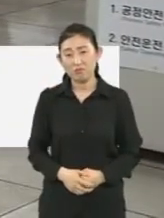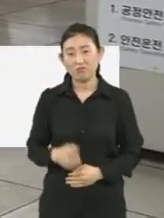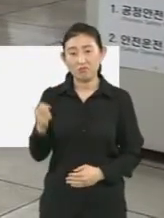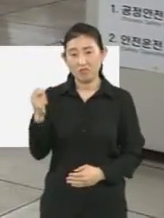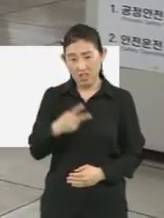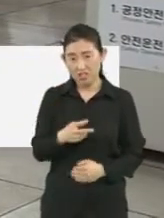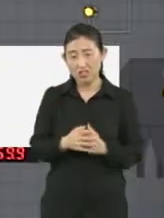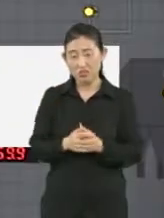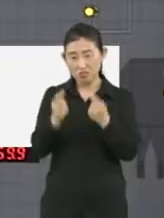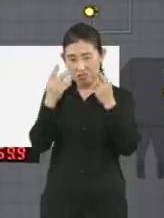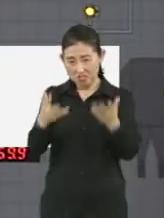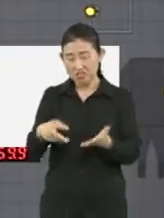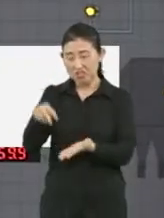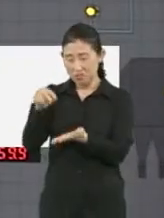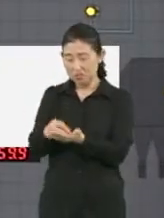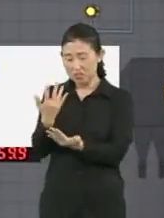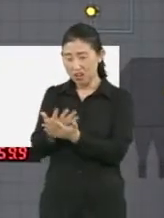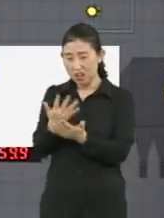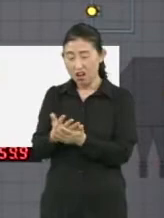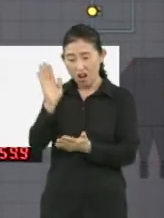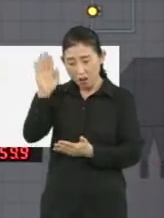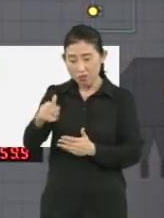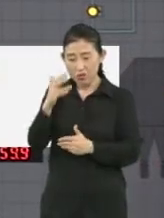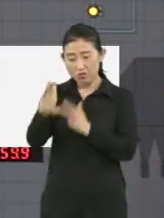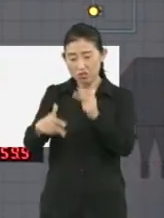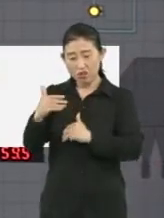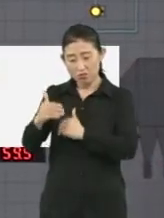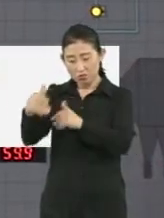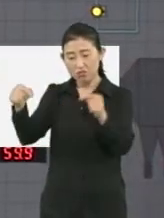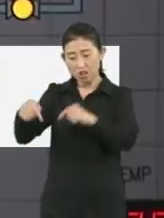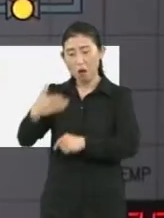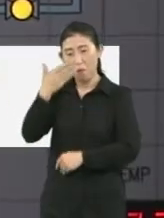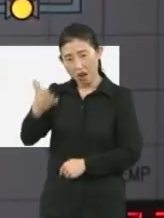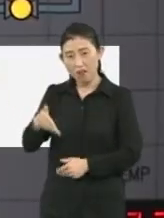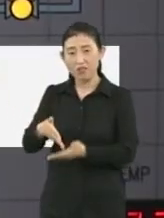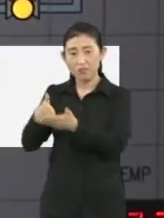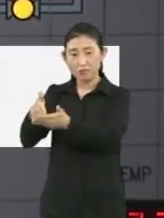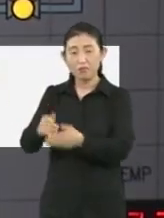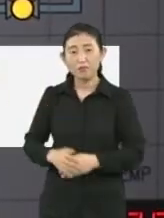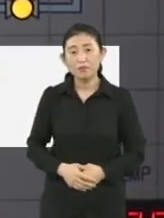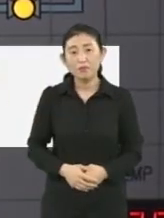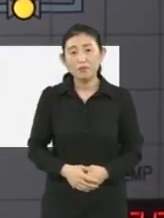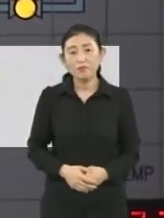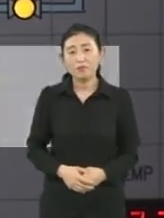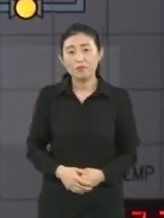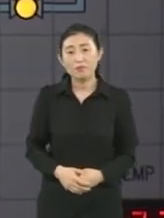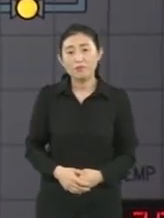비판하며 이에 대한 명확한 대책을 제시해야 향후 사업 추진을 논의할 수 있다고 말했습니다.